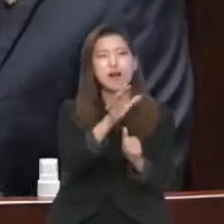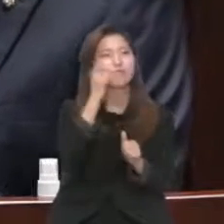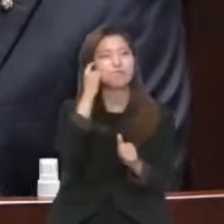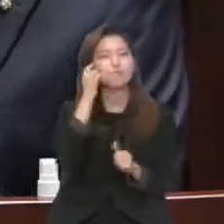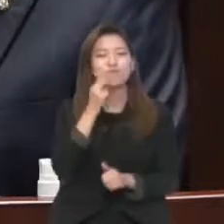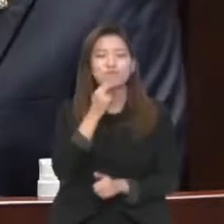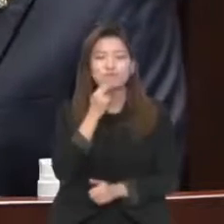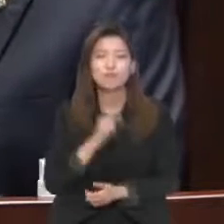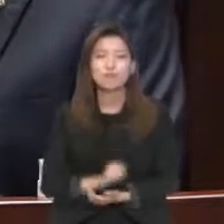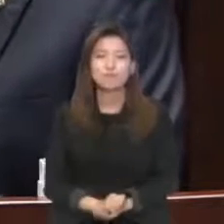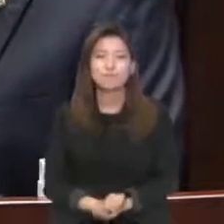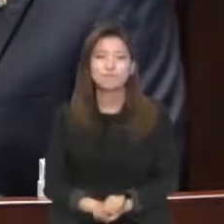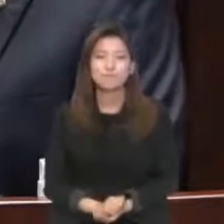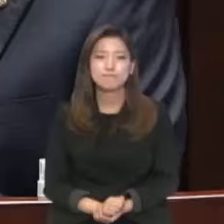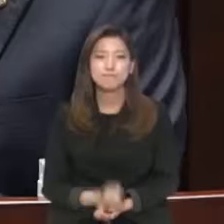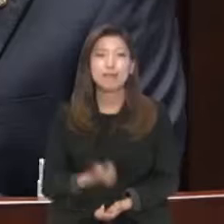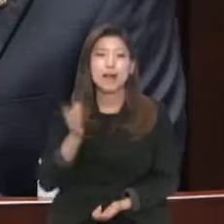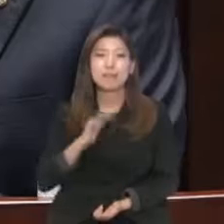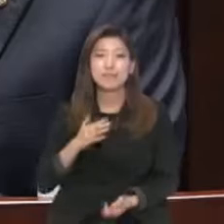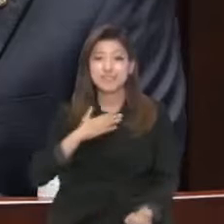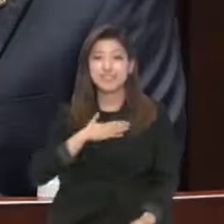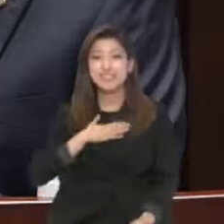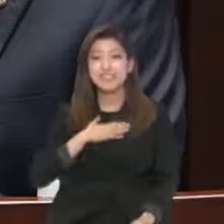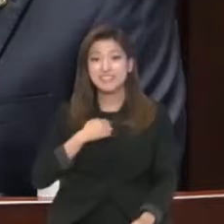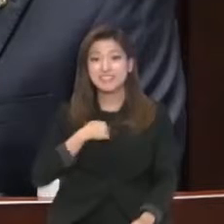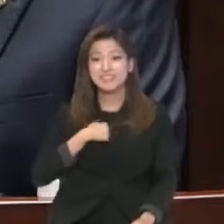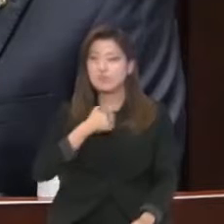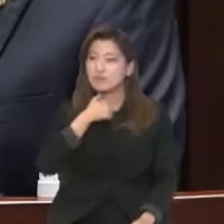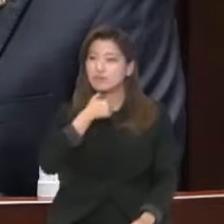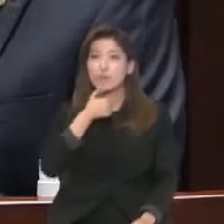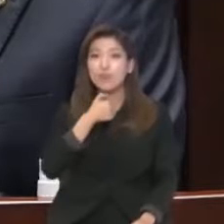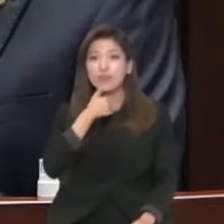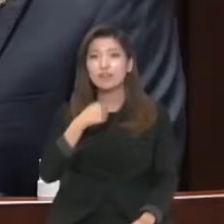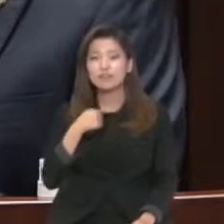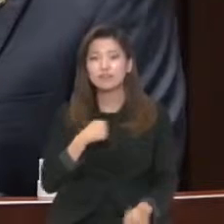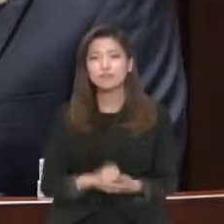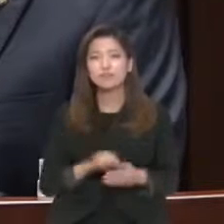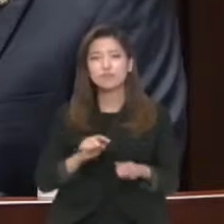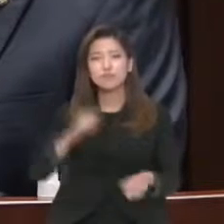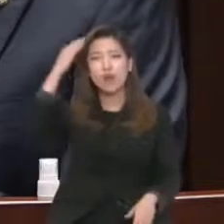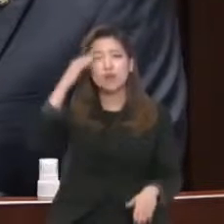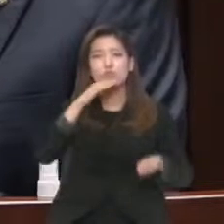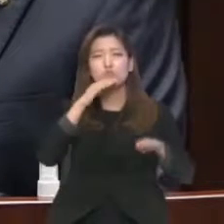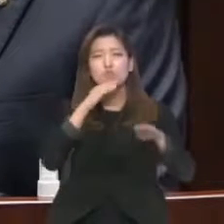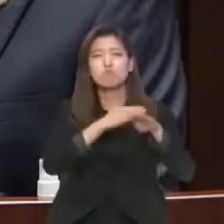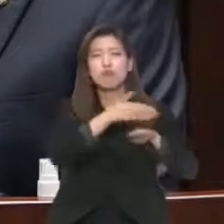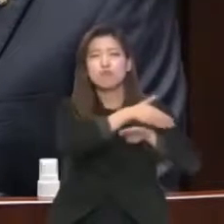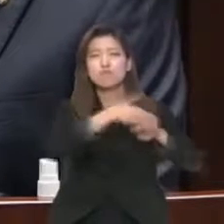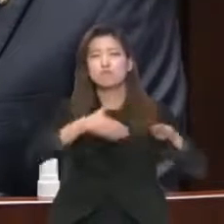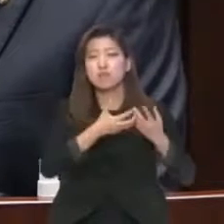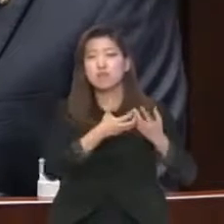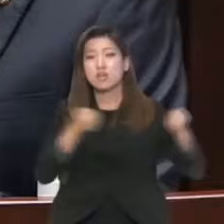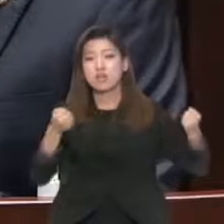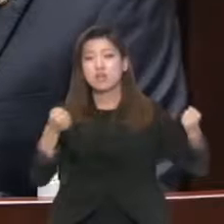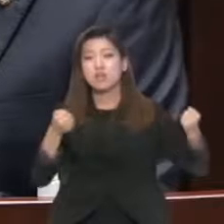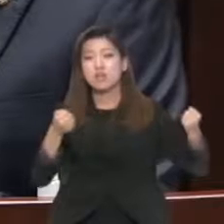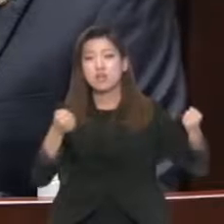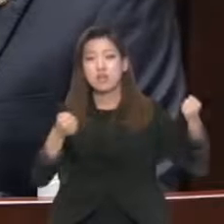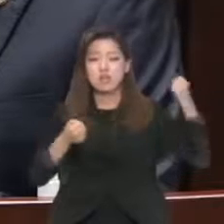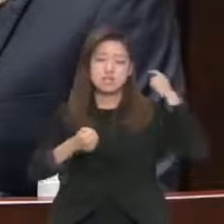그러나 저와 같은 세대가 우리 결의의 분단이 가져왔던 수많은 상처들을 치유하고